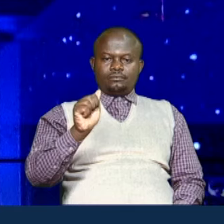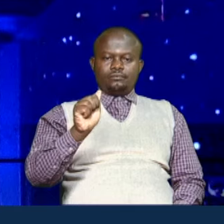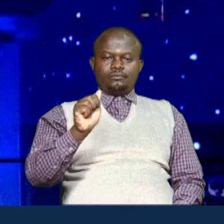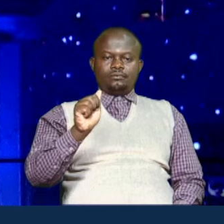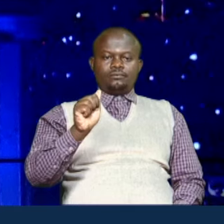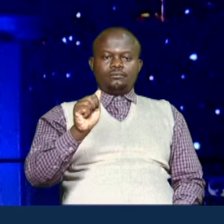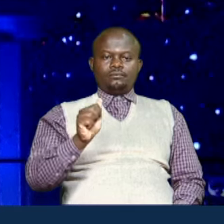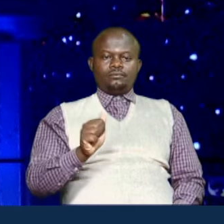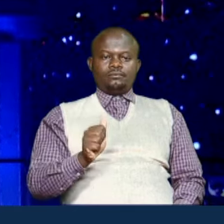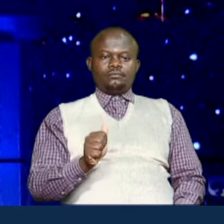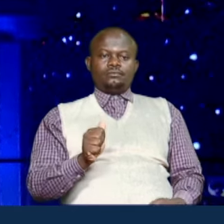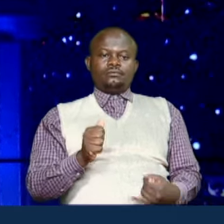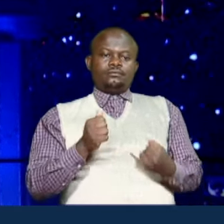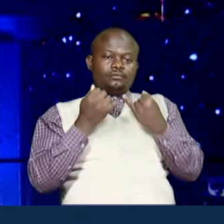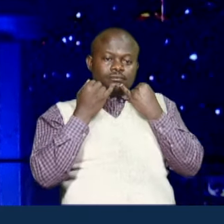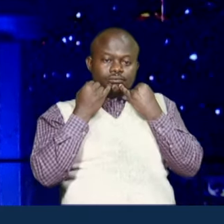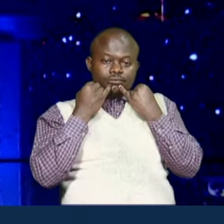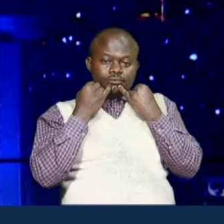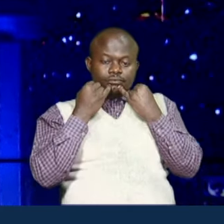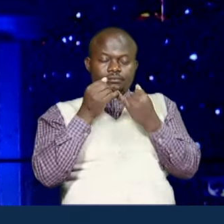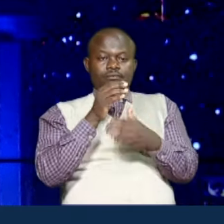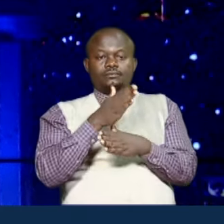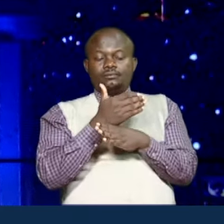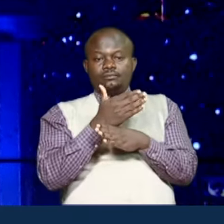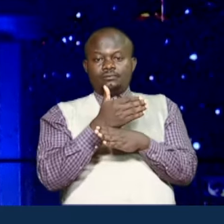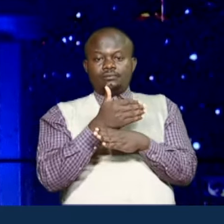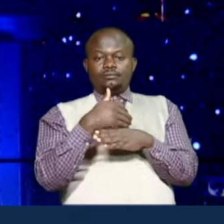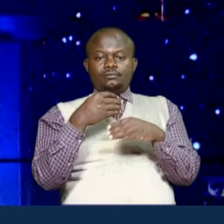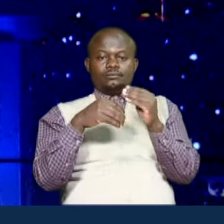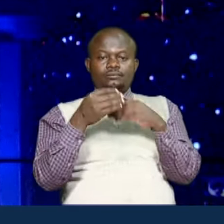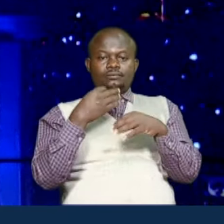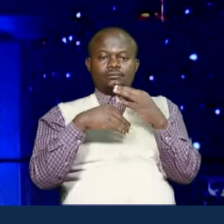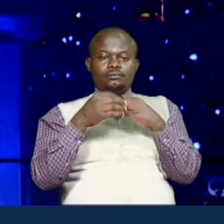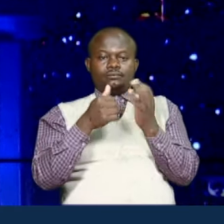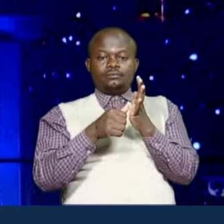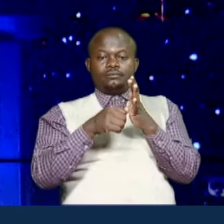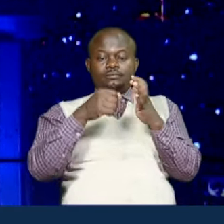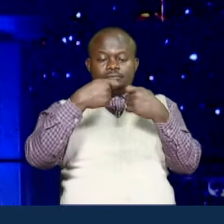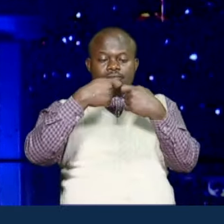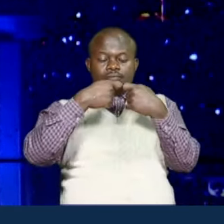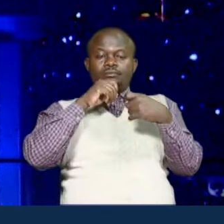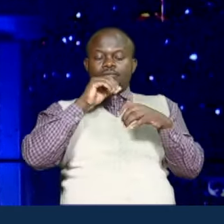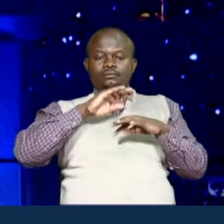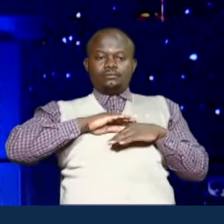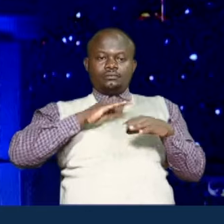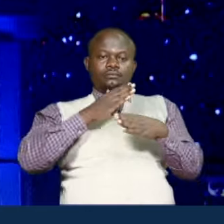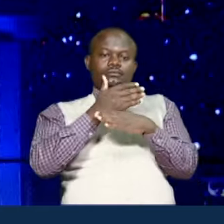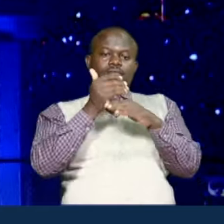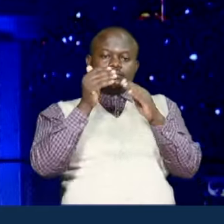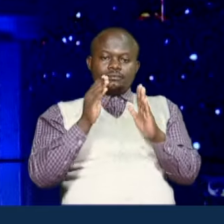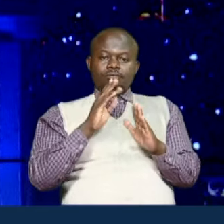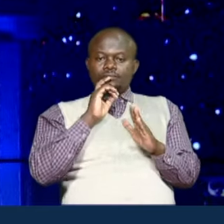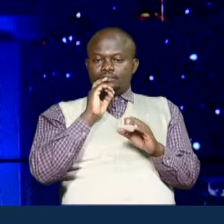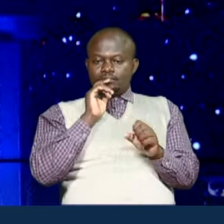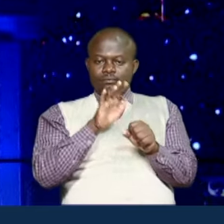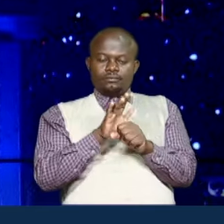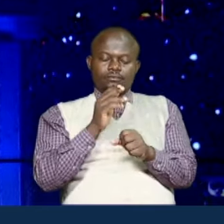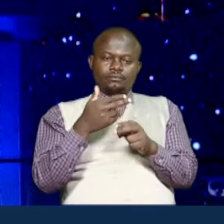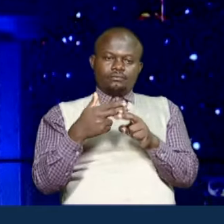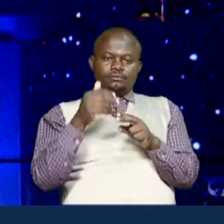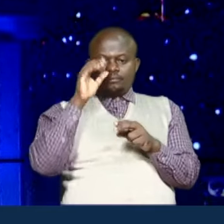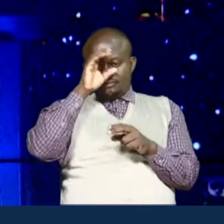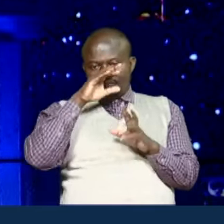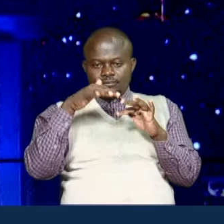batuye Minisitiri w'Ubucuruzi n'Inganda ikibazo cy'umuriro w'amashanyarazi udahagije maze Minisitiri abizeza ko icyo kibazo kigiye